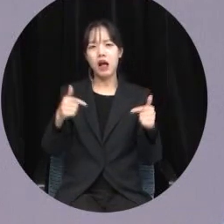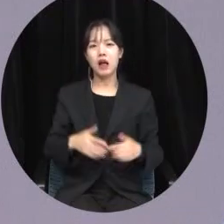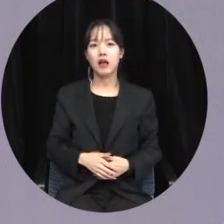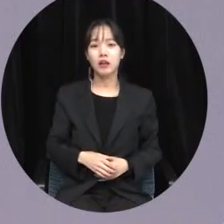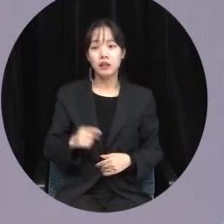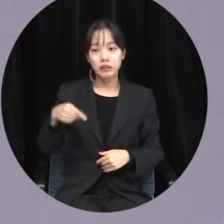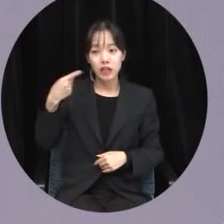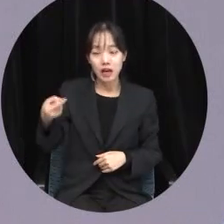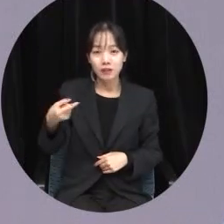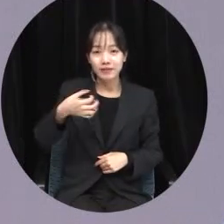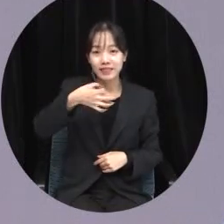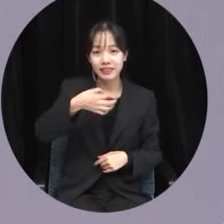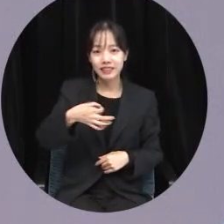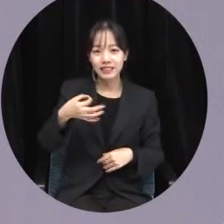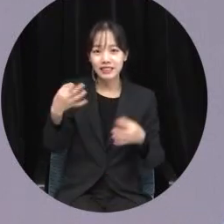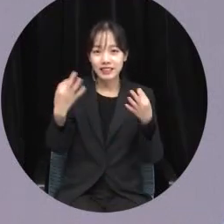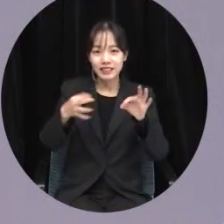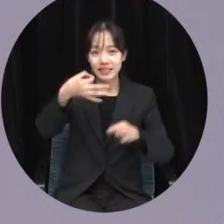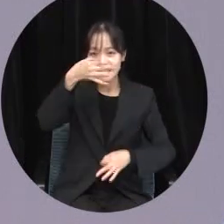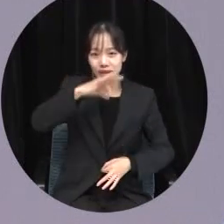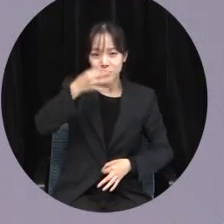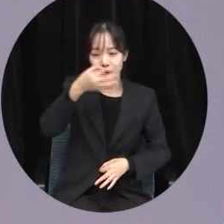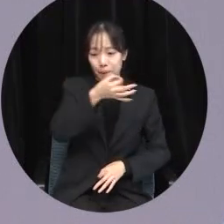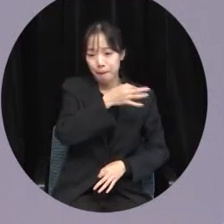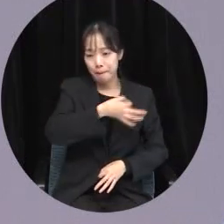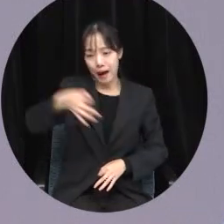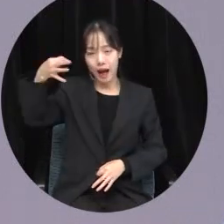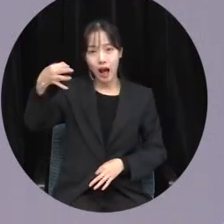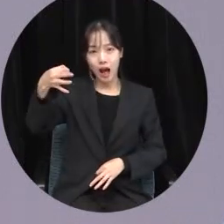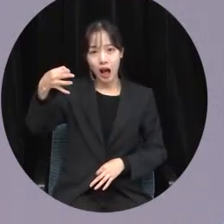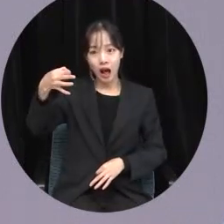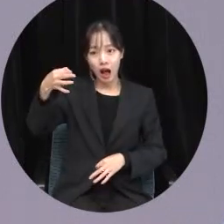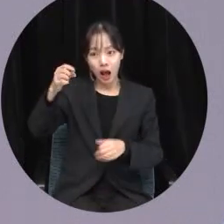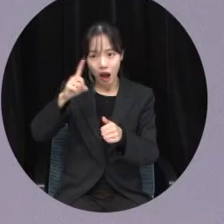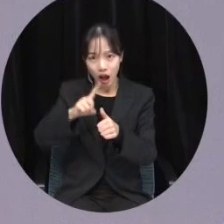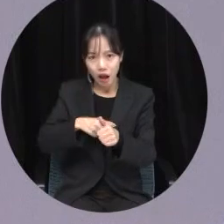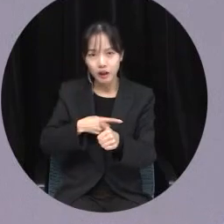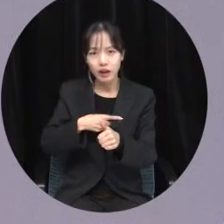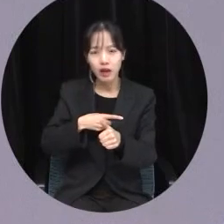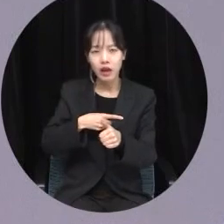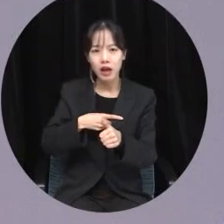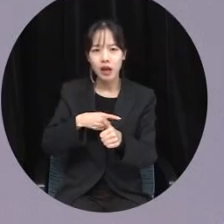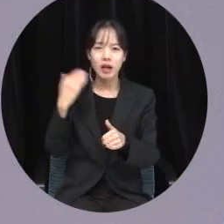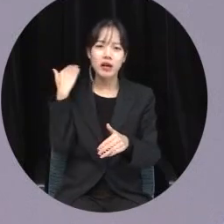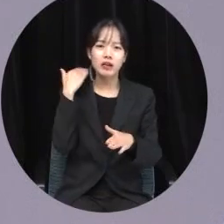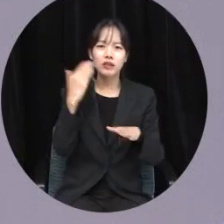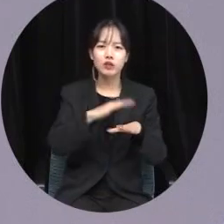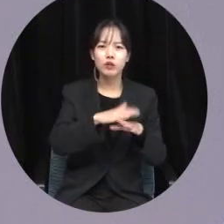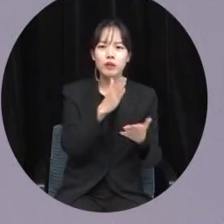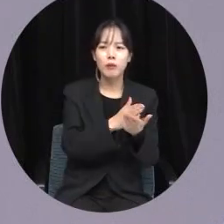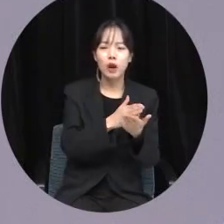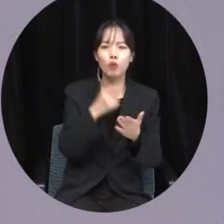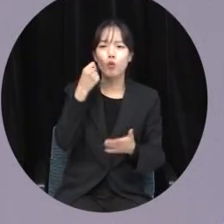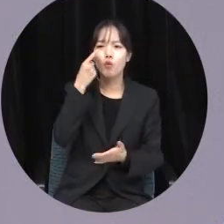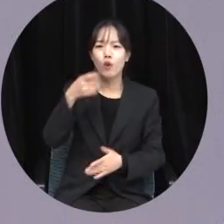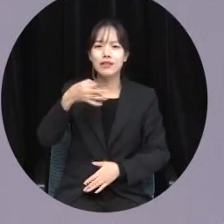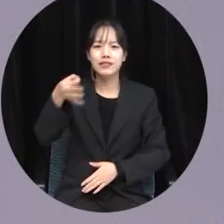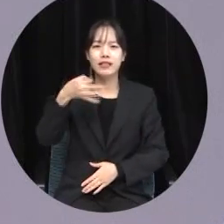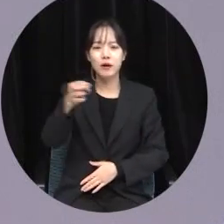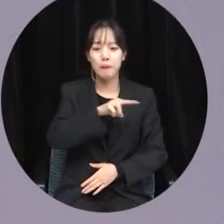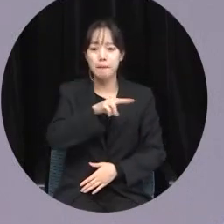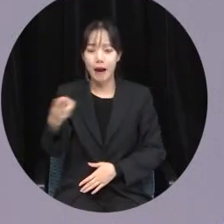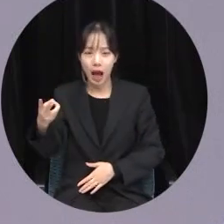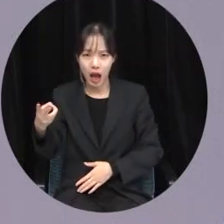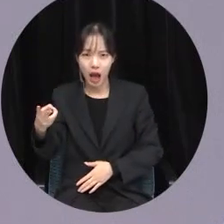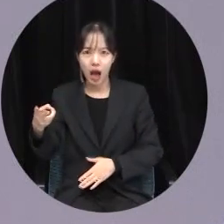금리가 오르자 월세로 많이 전환하고 전세물이 많이 또 나오게 되고 결국